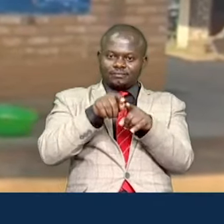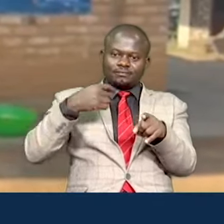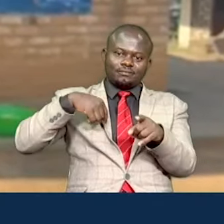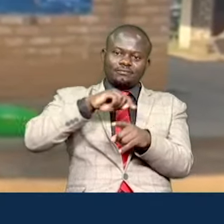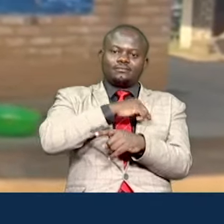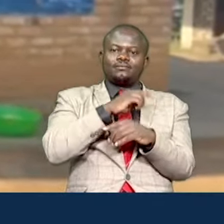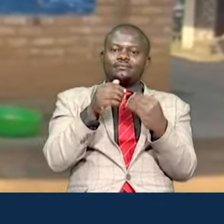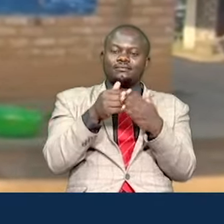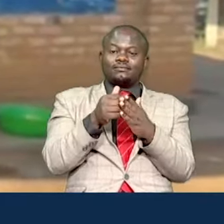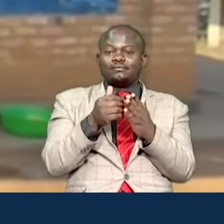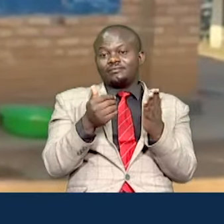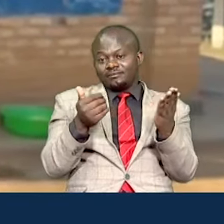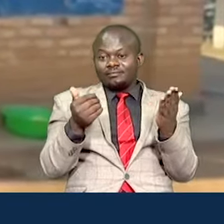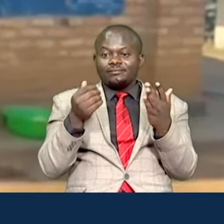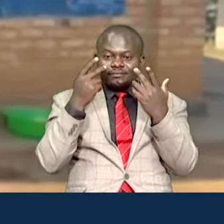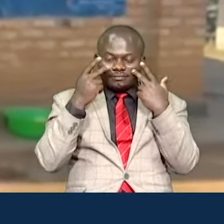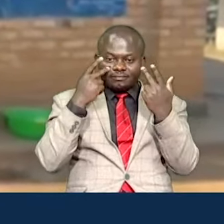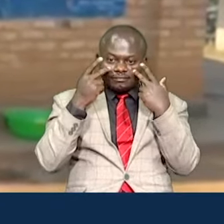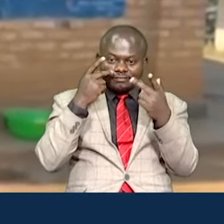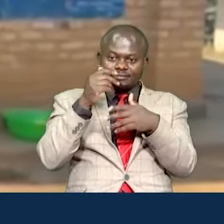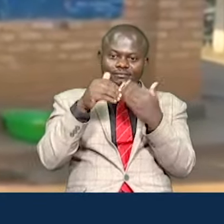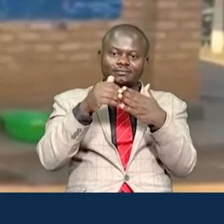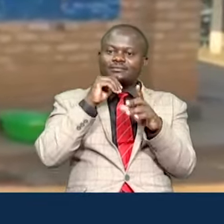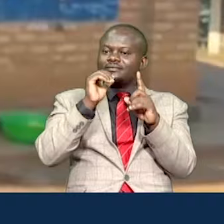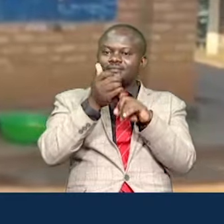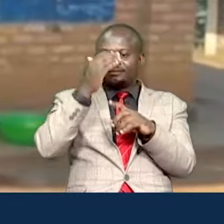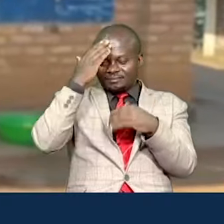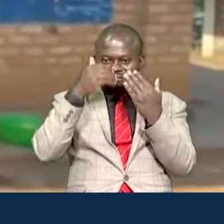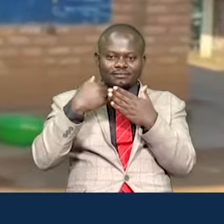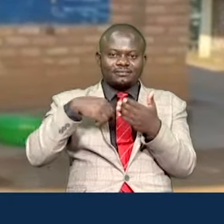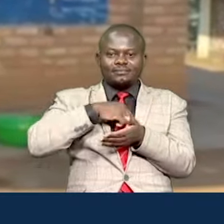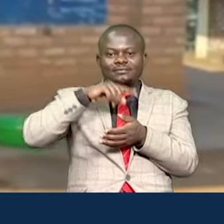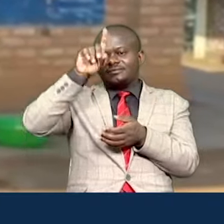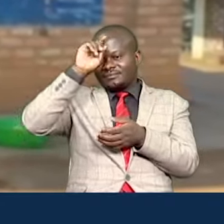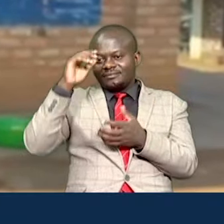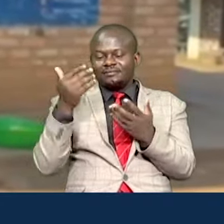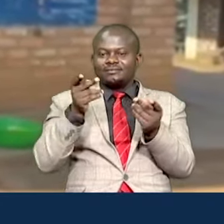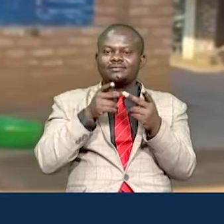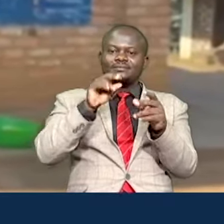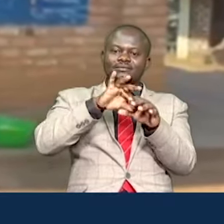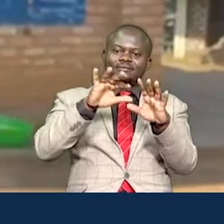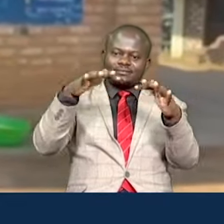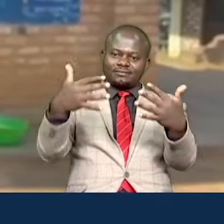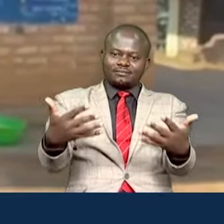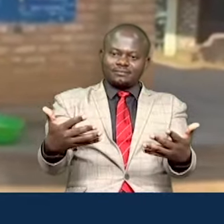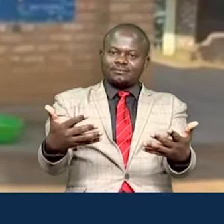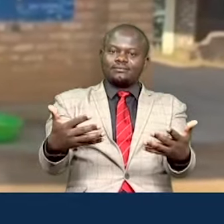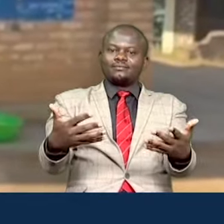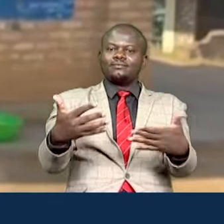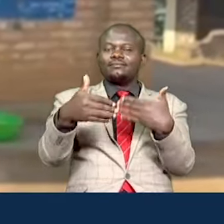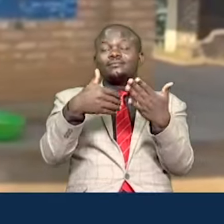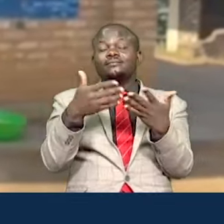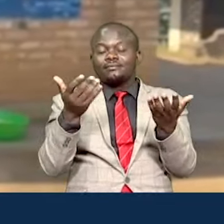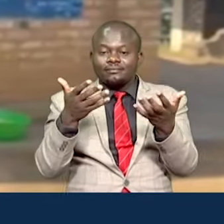mbe bandebereho numvaga iki gihe kitazagera kuko numvaga nibaze se aho batorera biba haba hameze gute